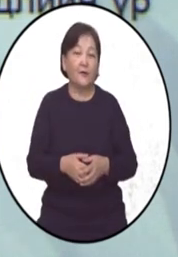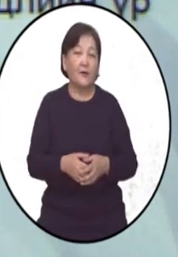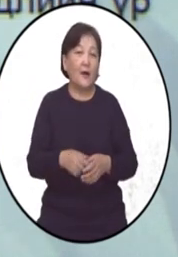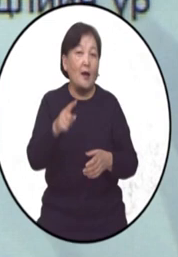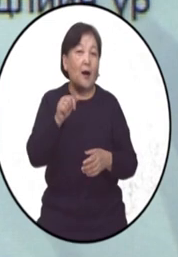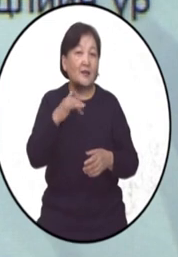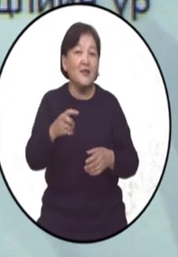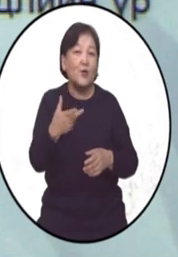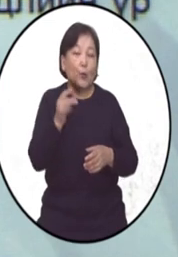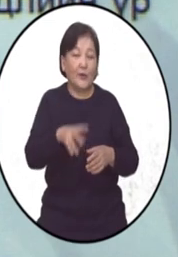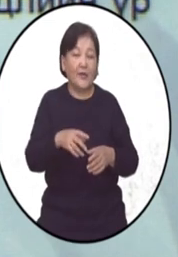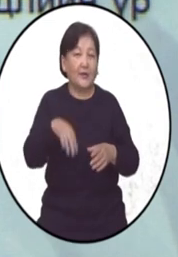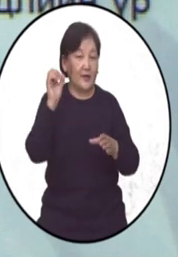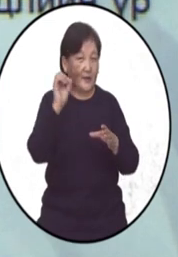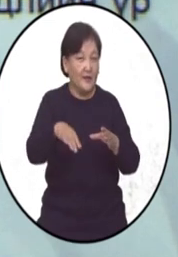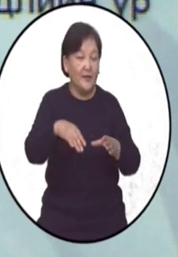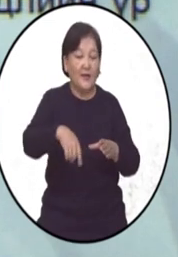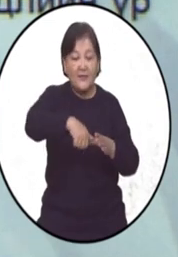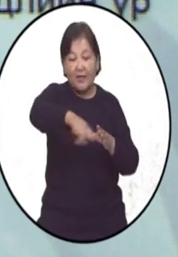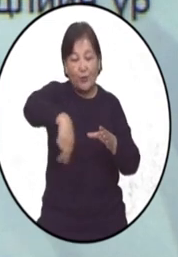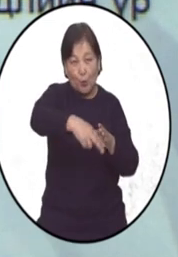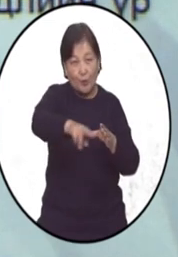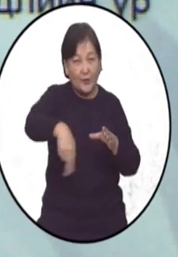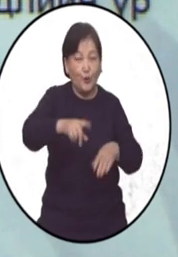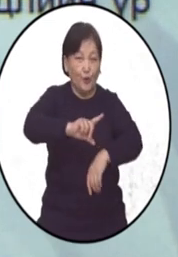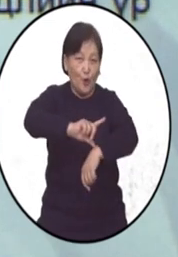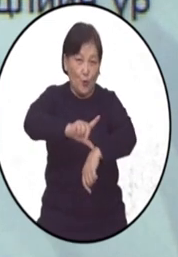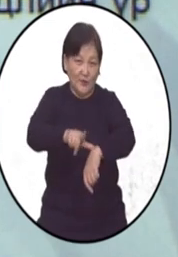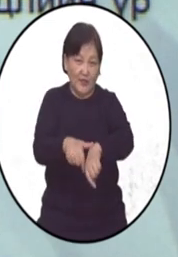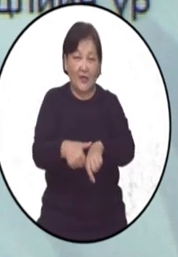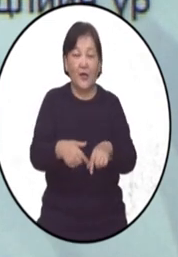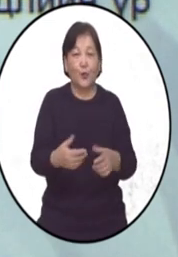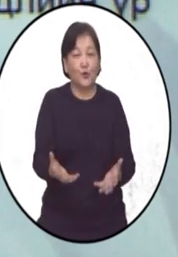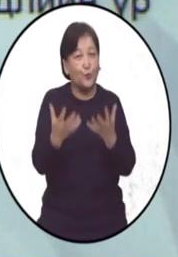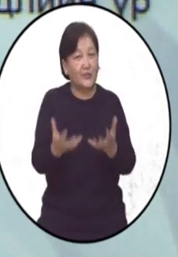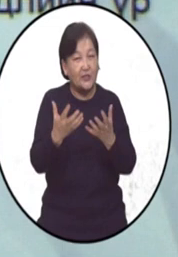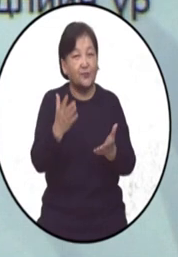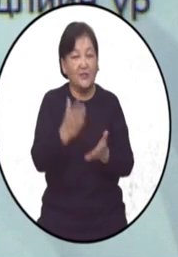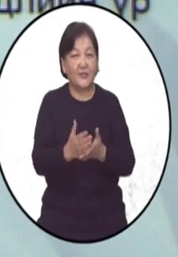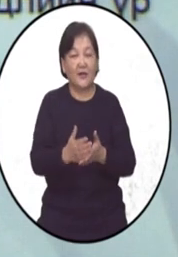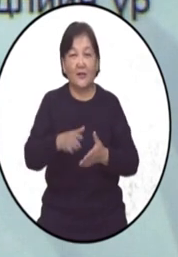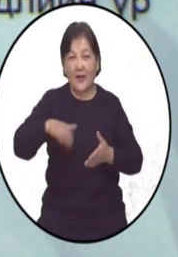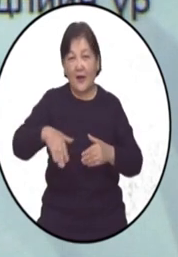гурлыг хийж сайтар утгана. За тэгээд тодорхой хугацааны турш буцалгаад болсны дараа бол